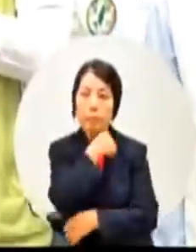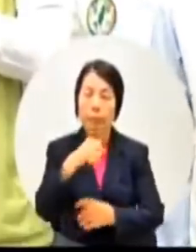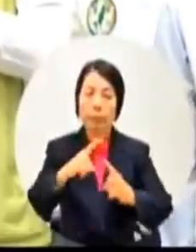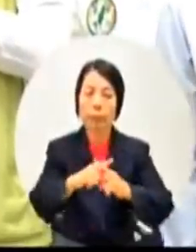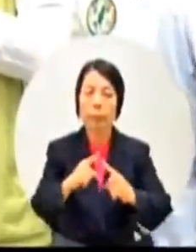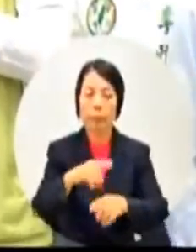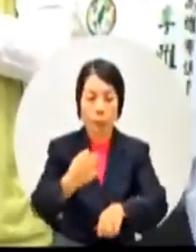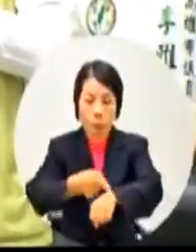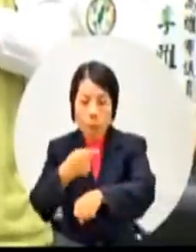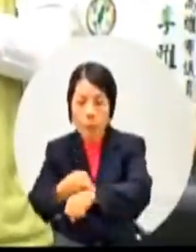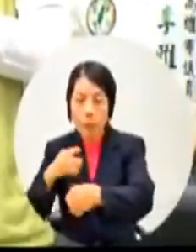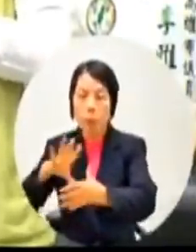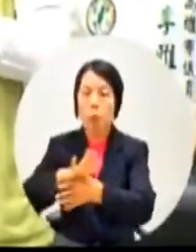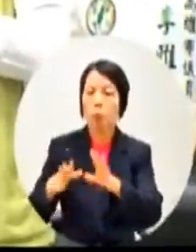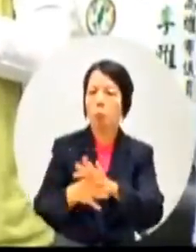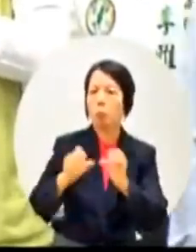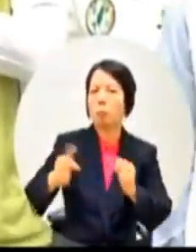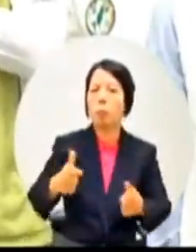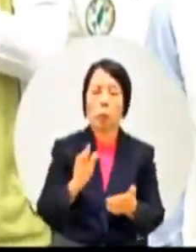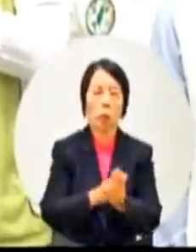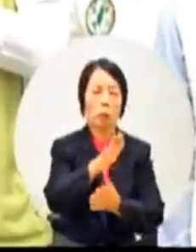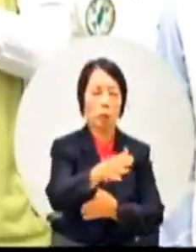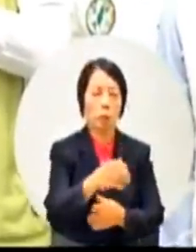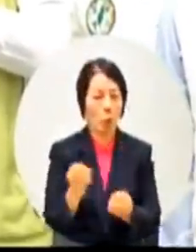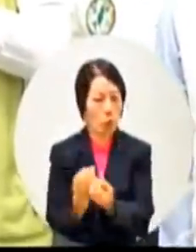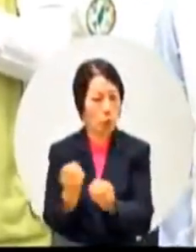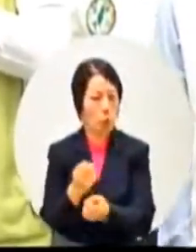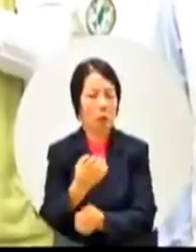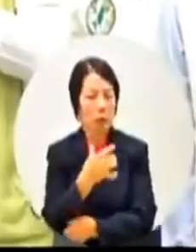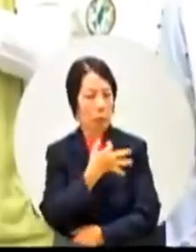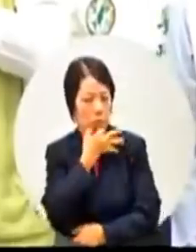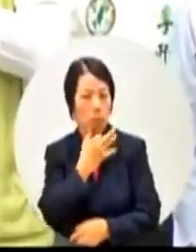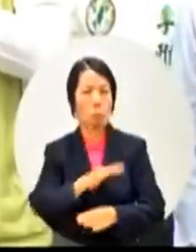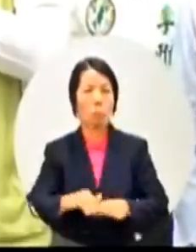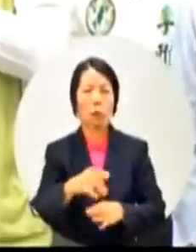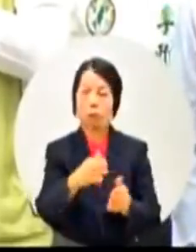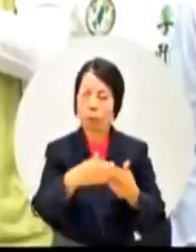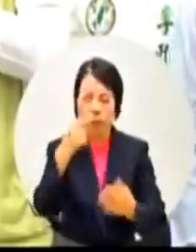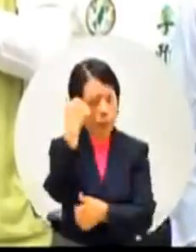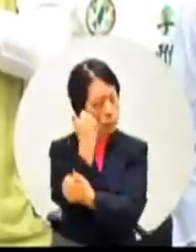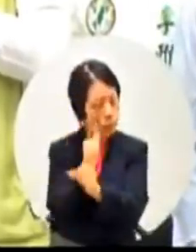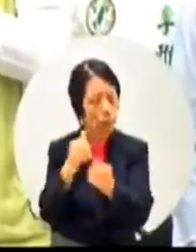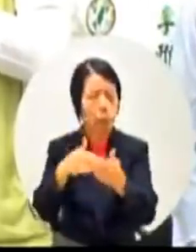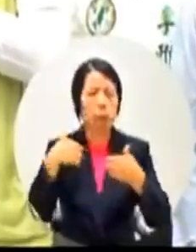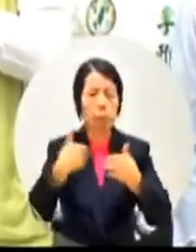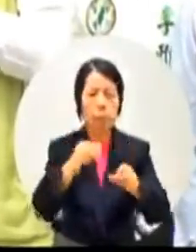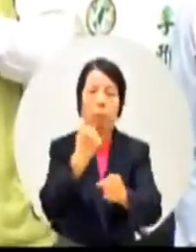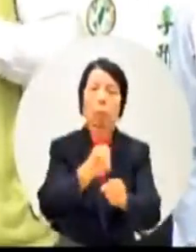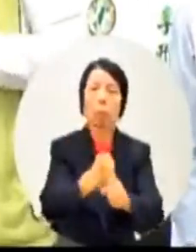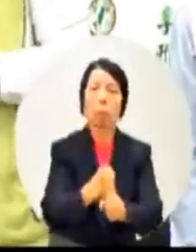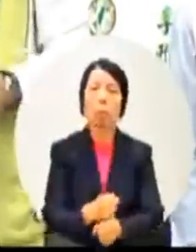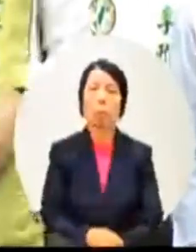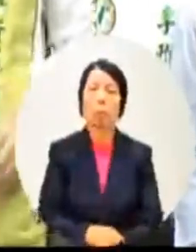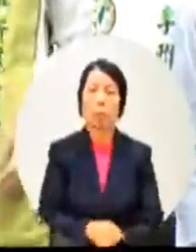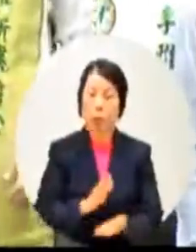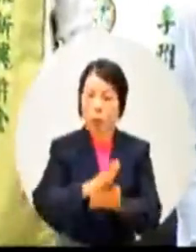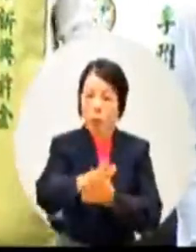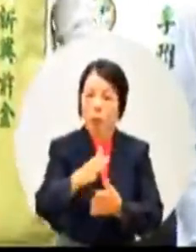生，请你好好思考，你要不要继续做？做出来或许会有所有后果，你要自己承担。谢谢。